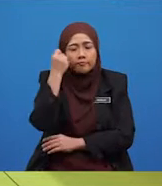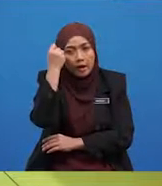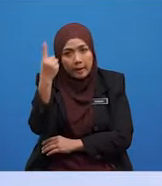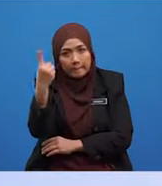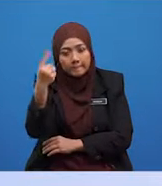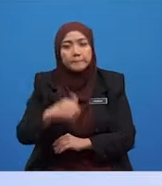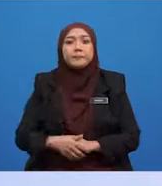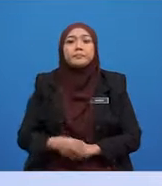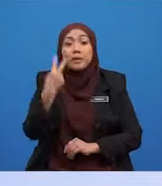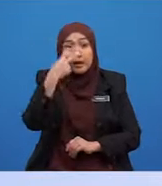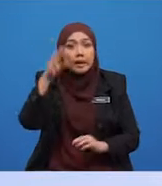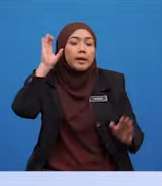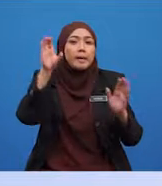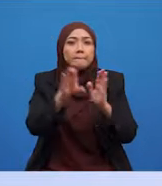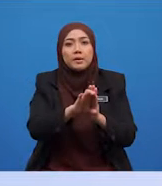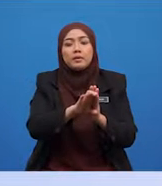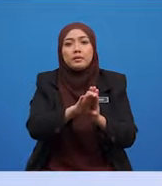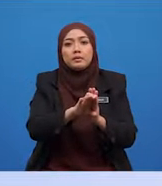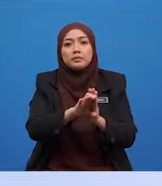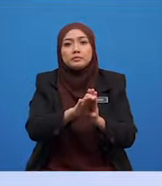Paparan menunjukkan contoh satu.